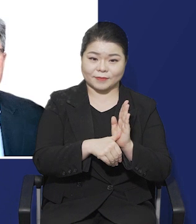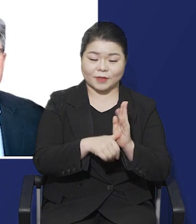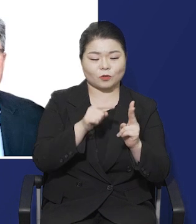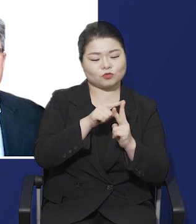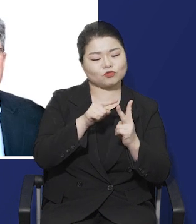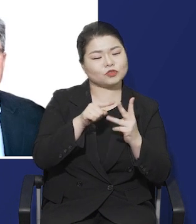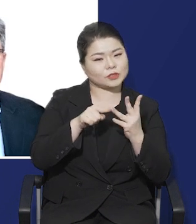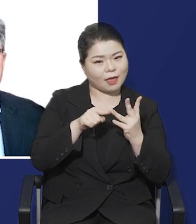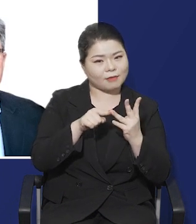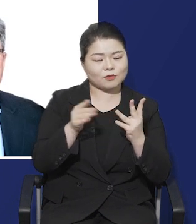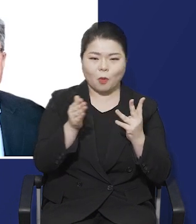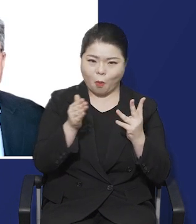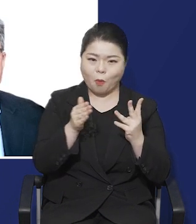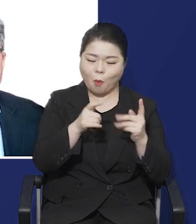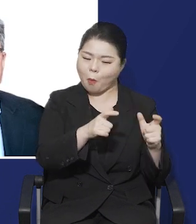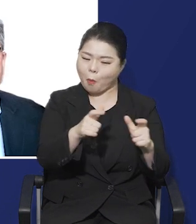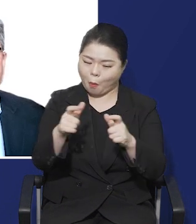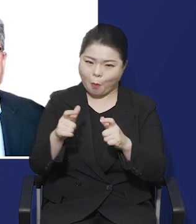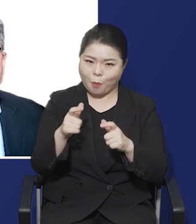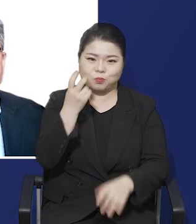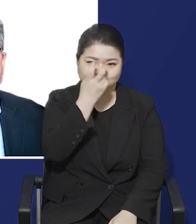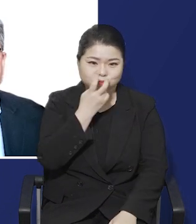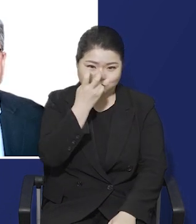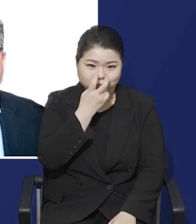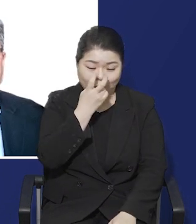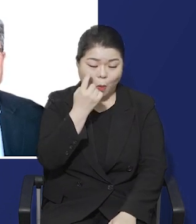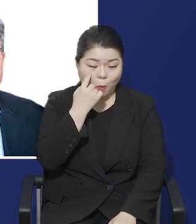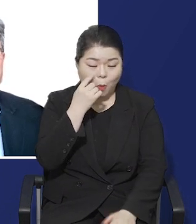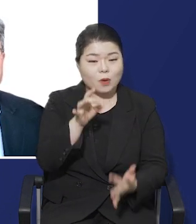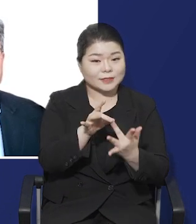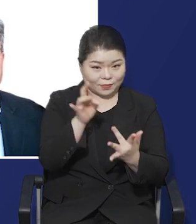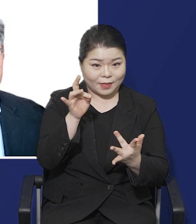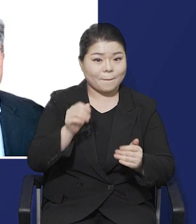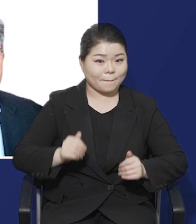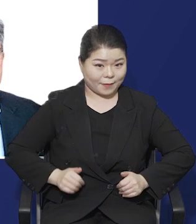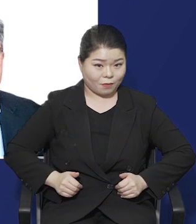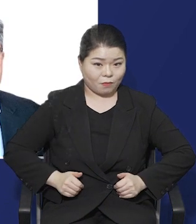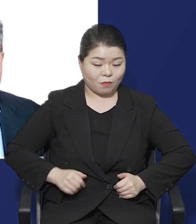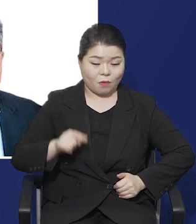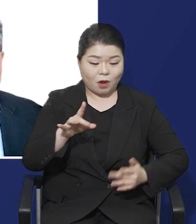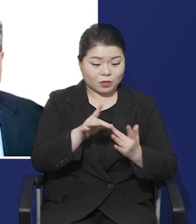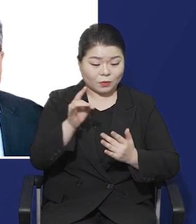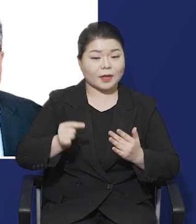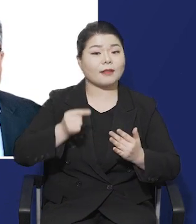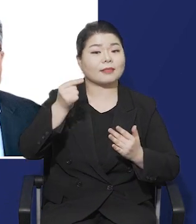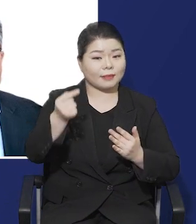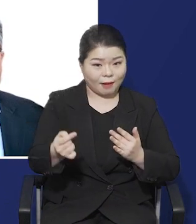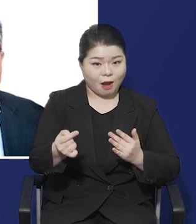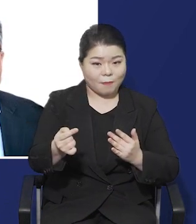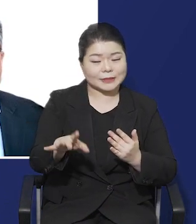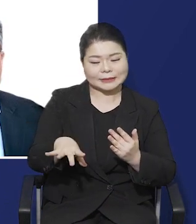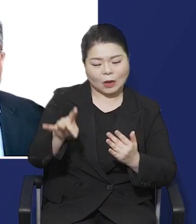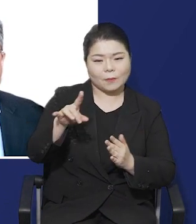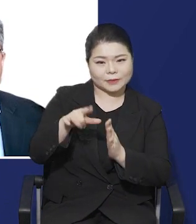두세 개의 지역의 시장 조사를 어, 선택해야 되고 이렇게 선택한 시장에 대해